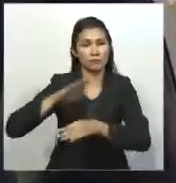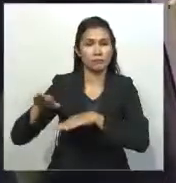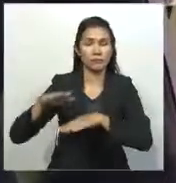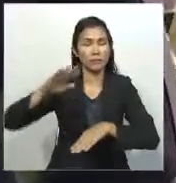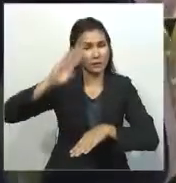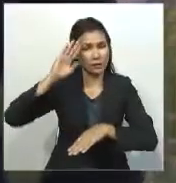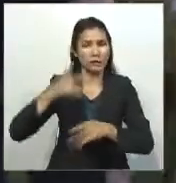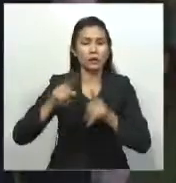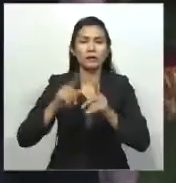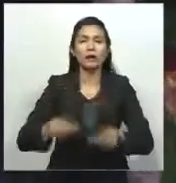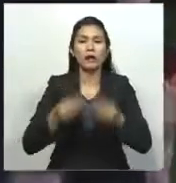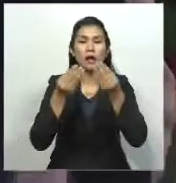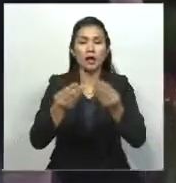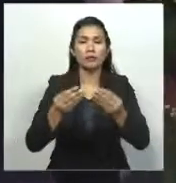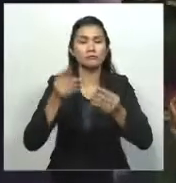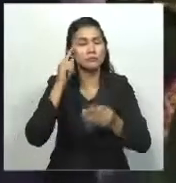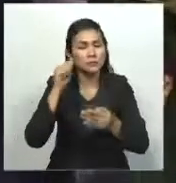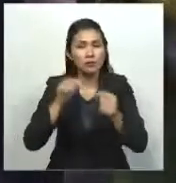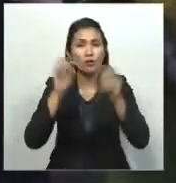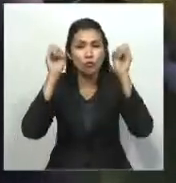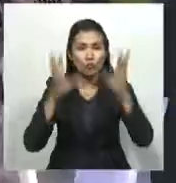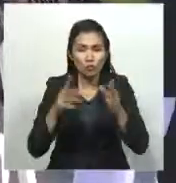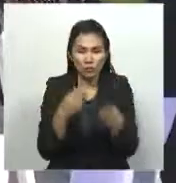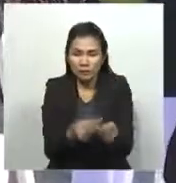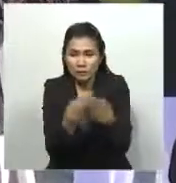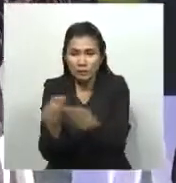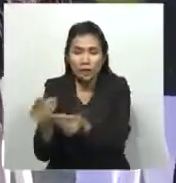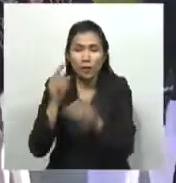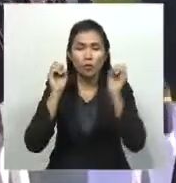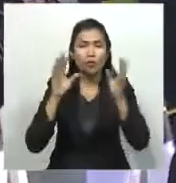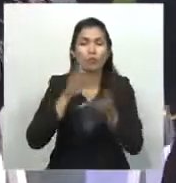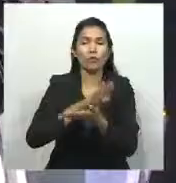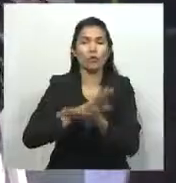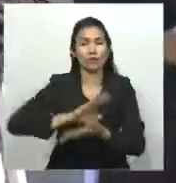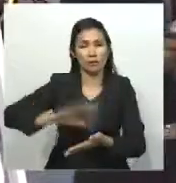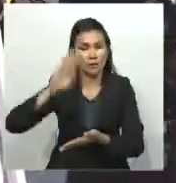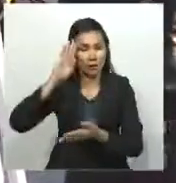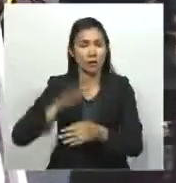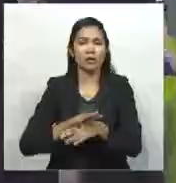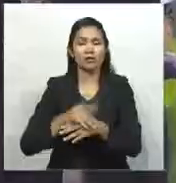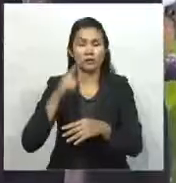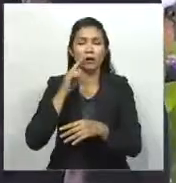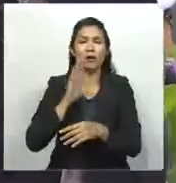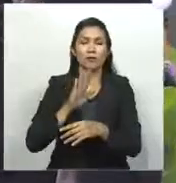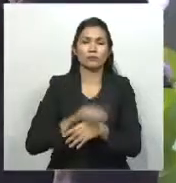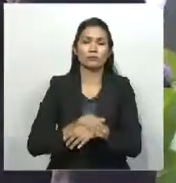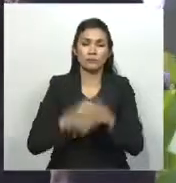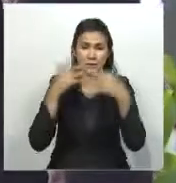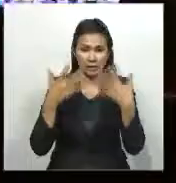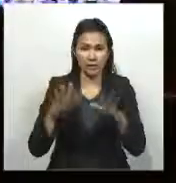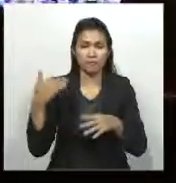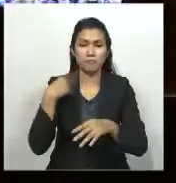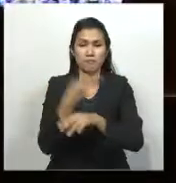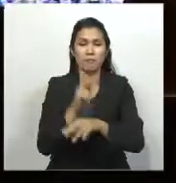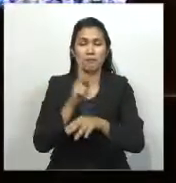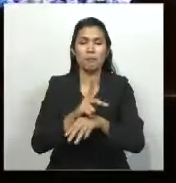และแสดงมุทิตาจิตแด่อดีตผู้บังคับบัญชาและครูอาจารย์โรงเรียนเตรียมทหารสถาบันวิชาการป้องกันประเทศจากนั้